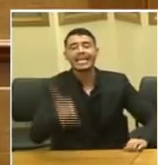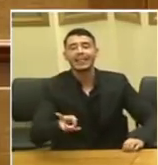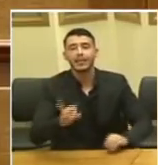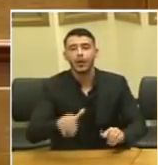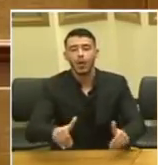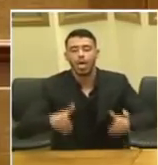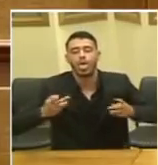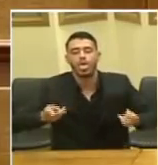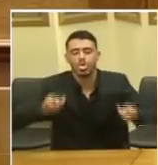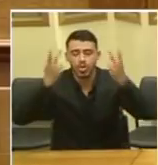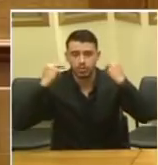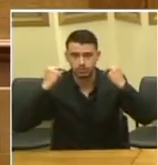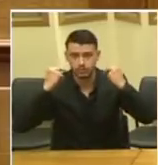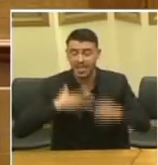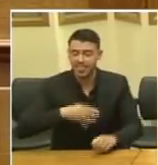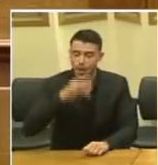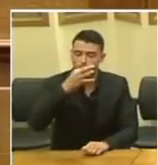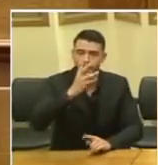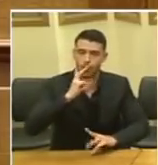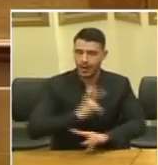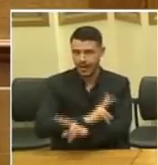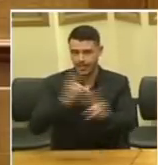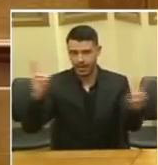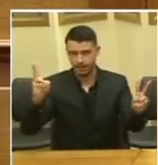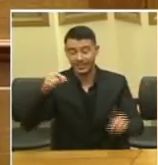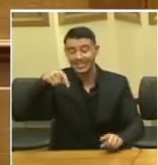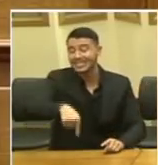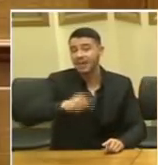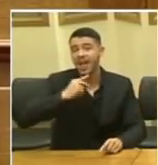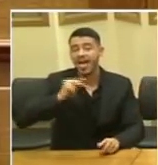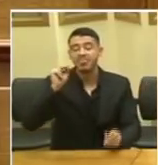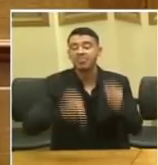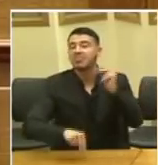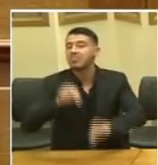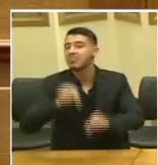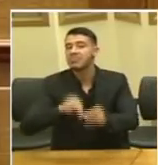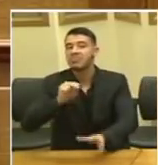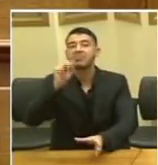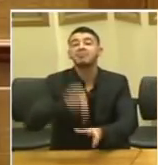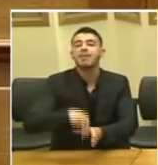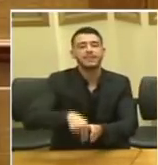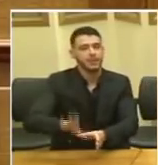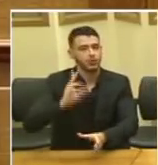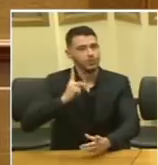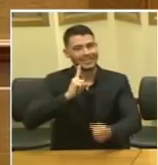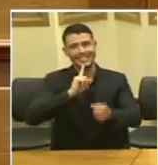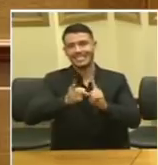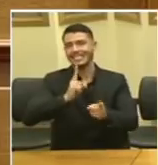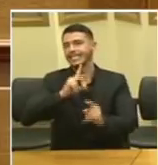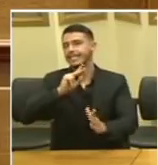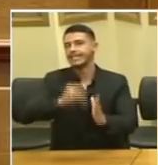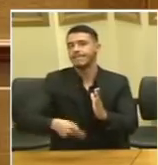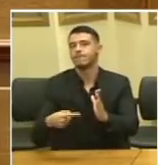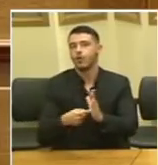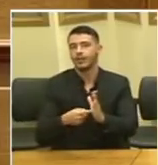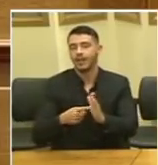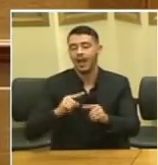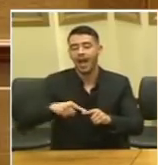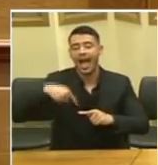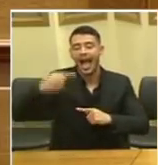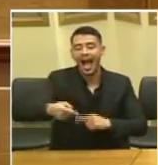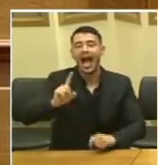ξεκαθαρίσουμε ότι σήμερα δεν ψηφίζουμε τη συμφωνία για την οποία αύριο